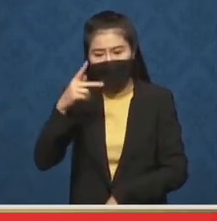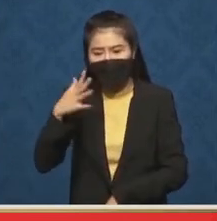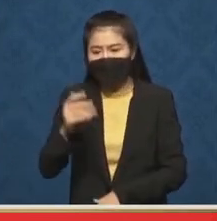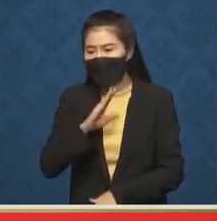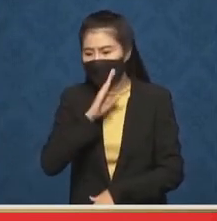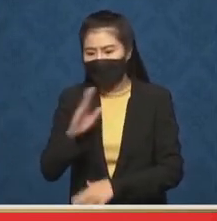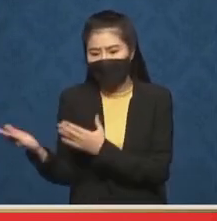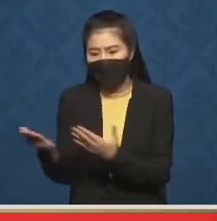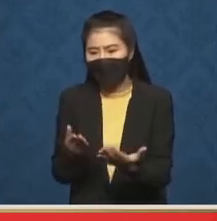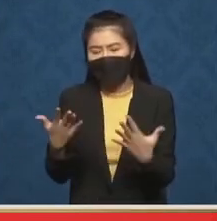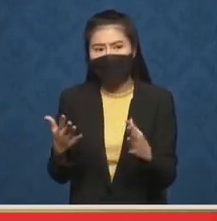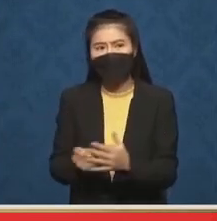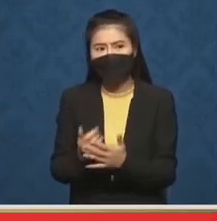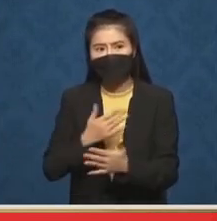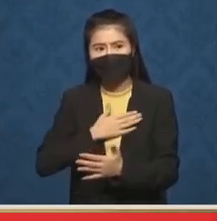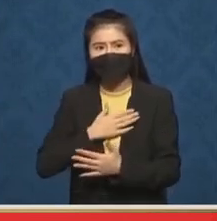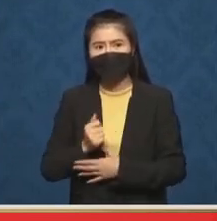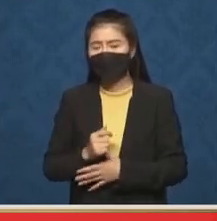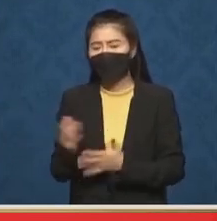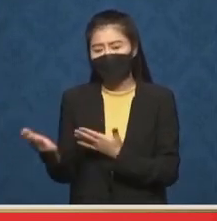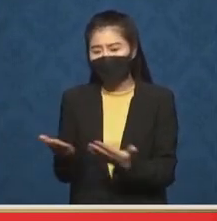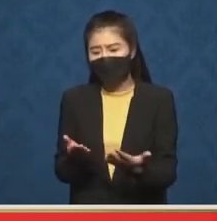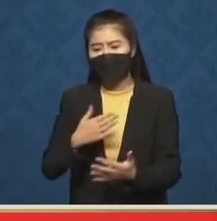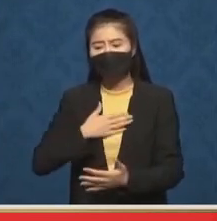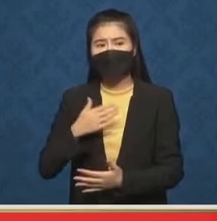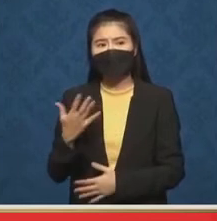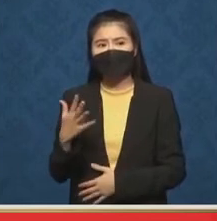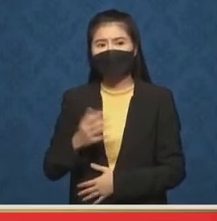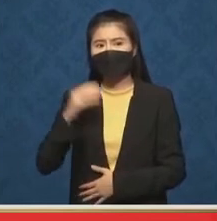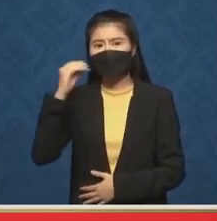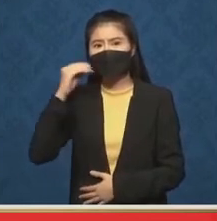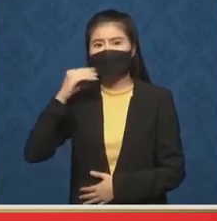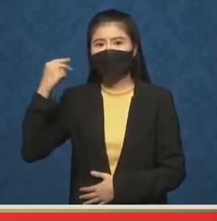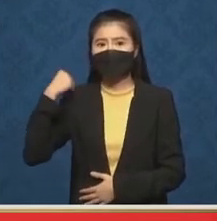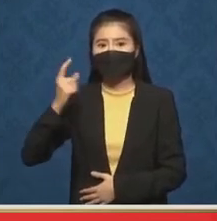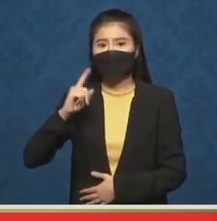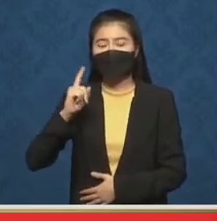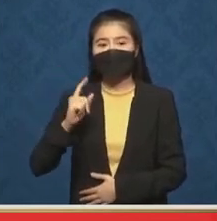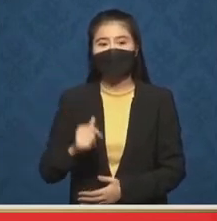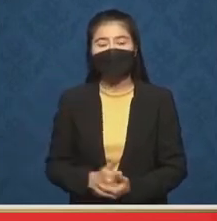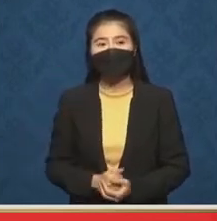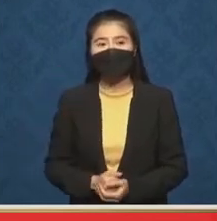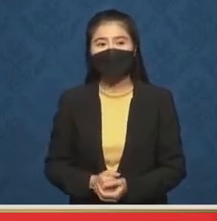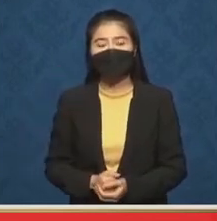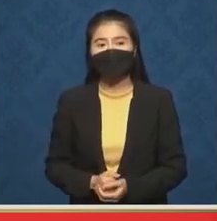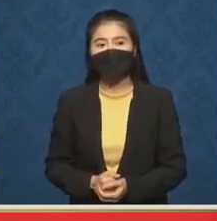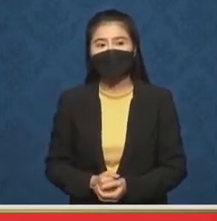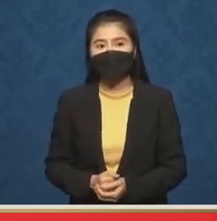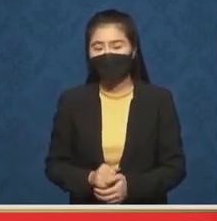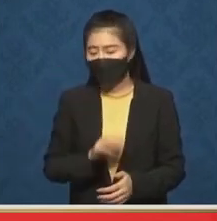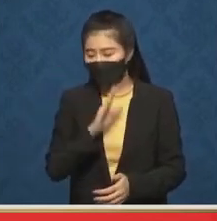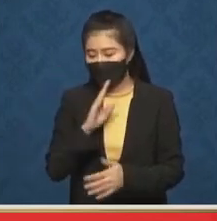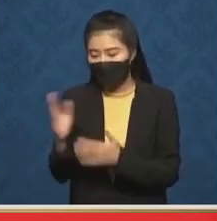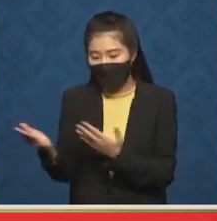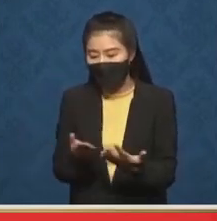ไม่ต้องมาเชินเราถ้าไม่เชินเราก็บโอดดีแล้ว